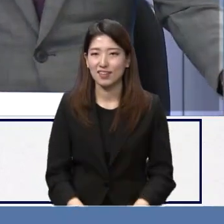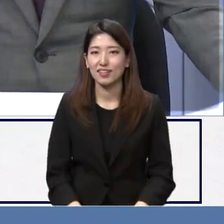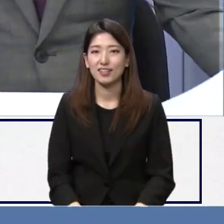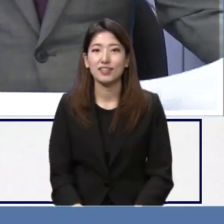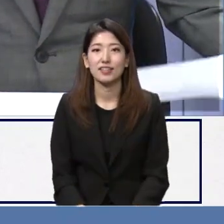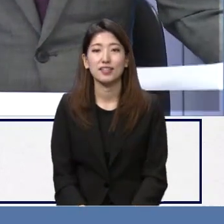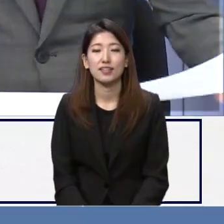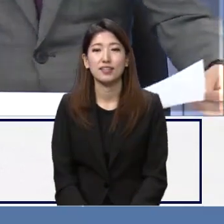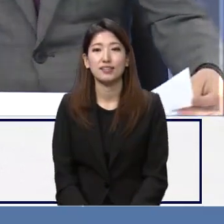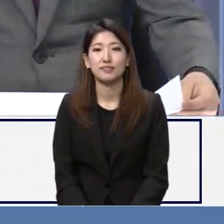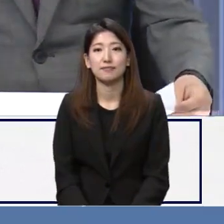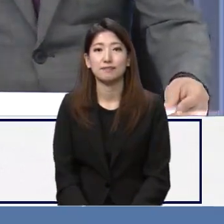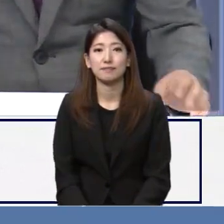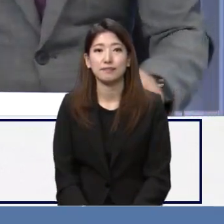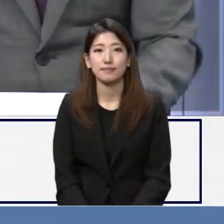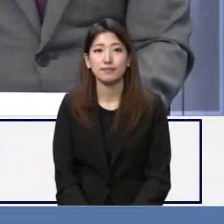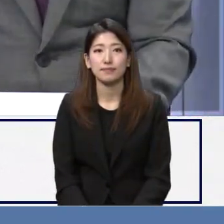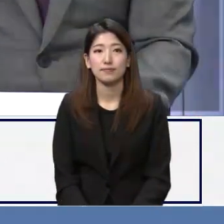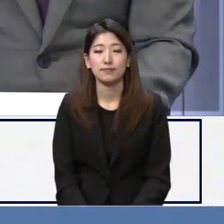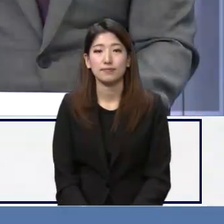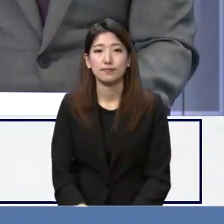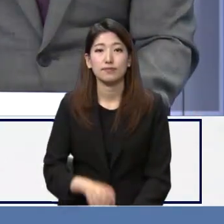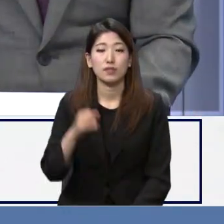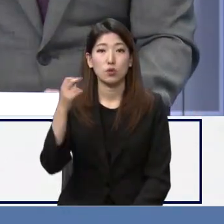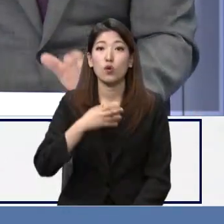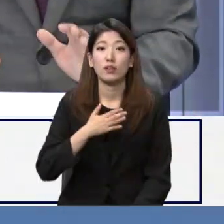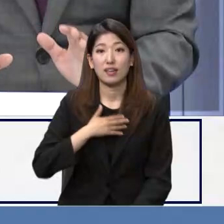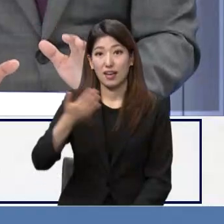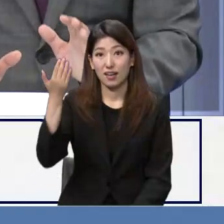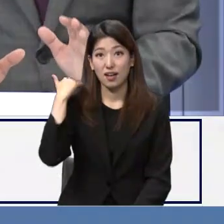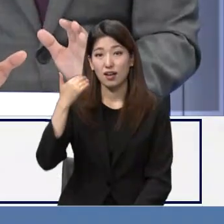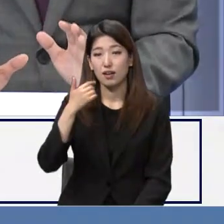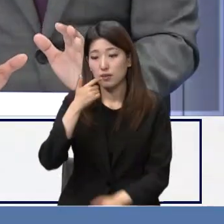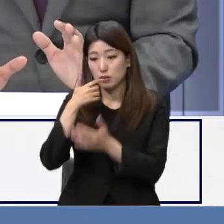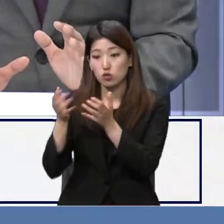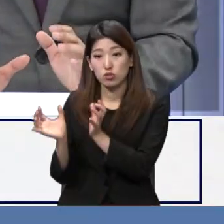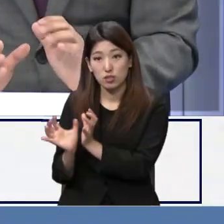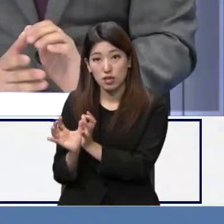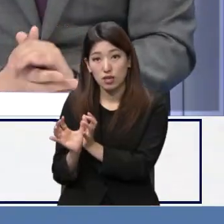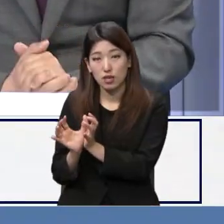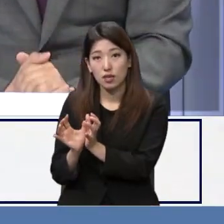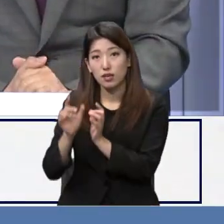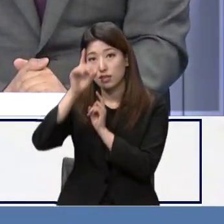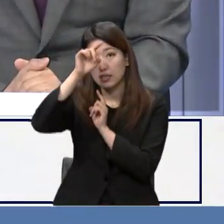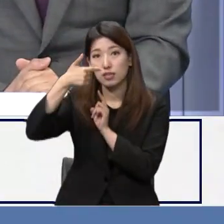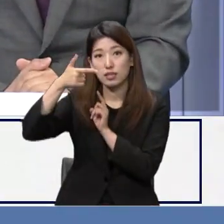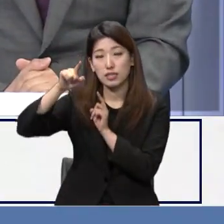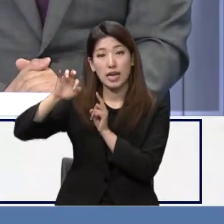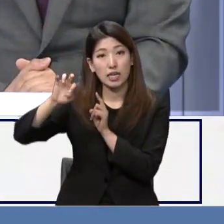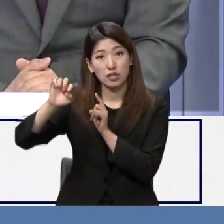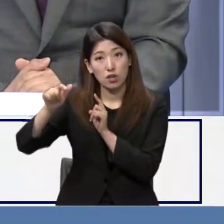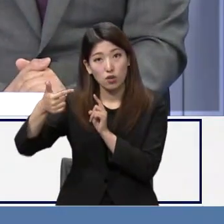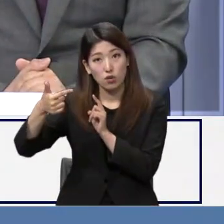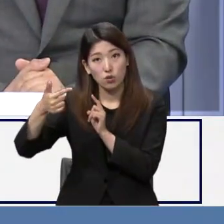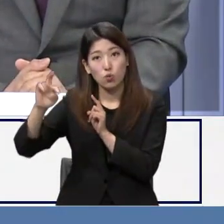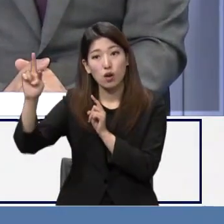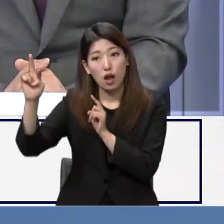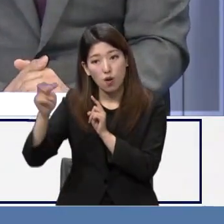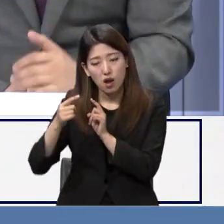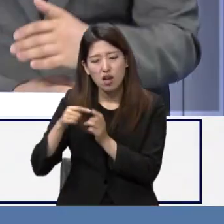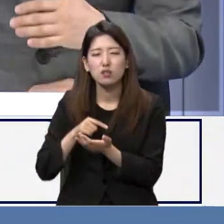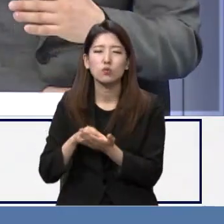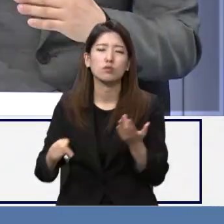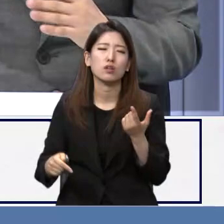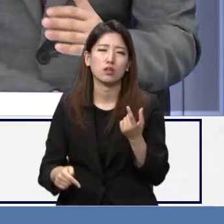말씀드리면 아까 제가이 마이너스라고 말씀드렸던 이유는 더불어민주당의 용광노화 같은 것은 상당히 존중하지만 지금 시기적으로 좋지가 않은게